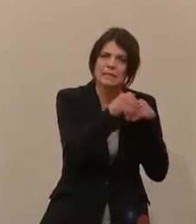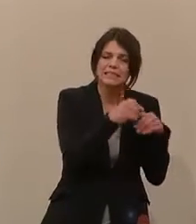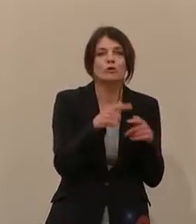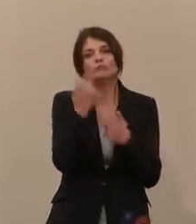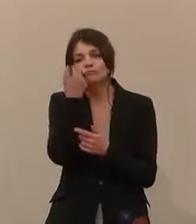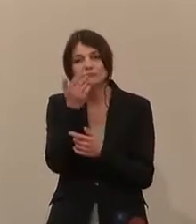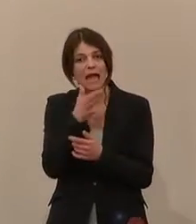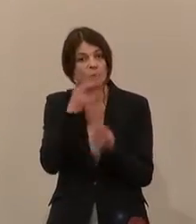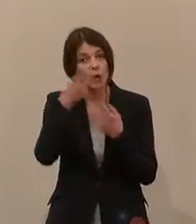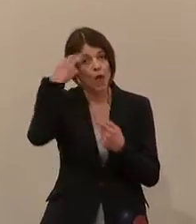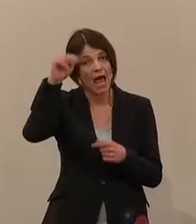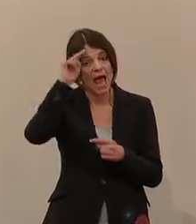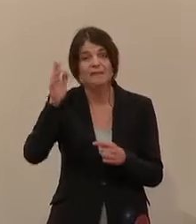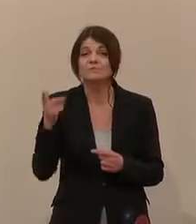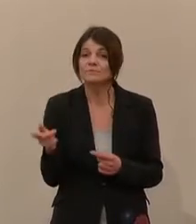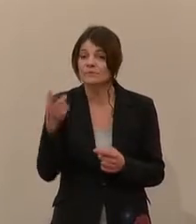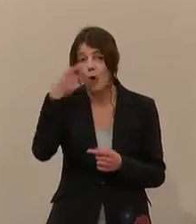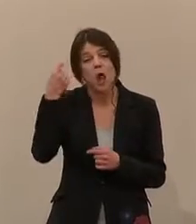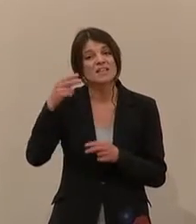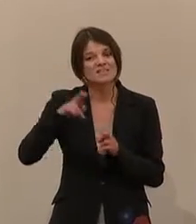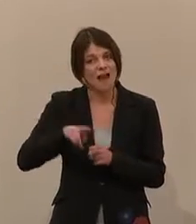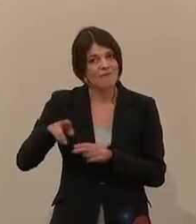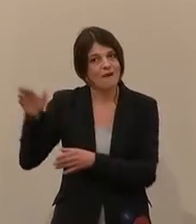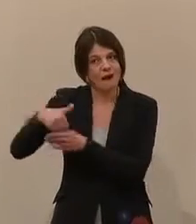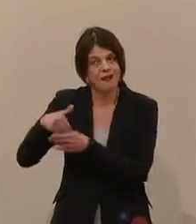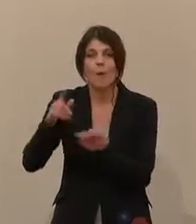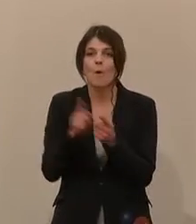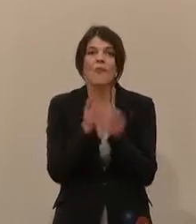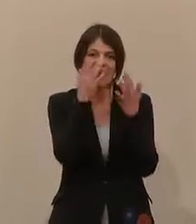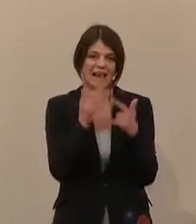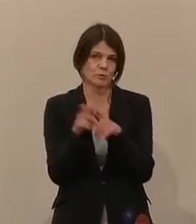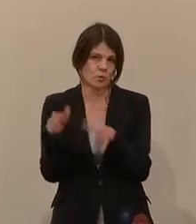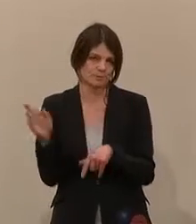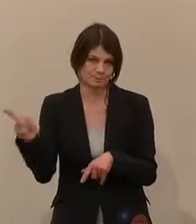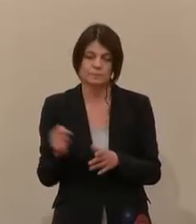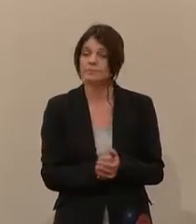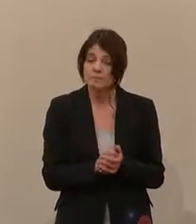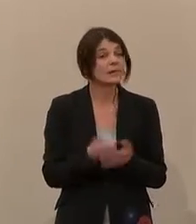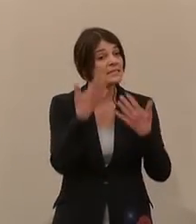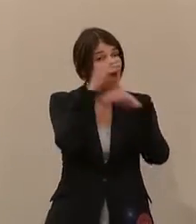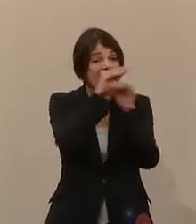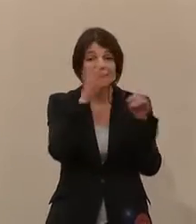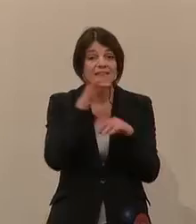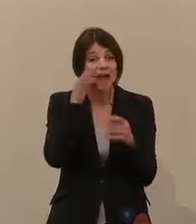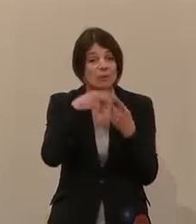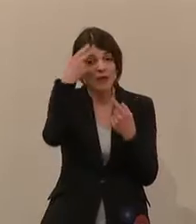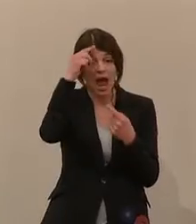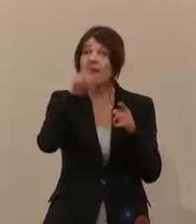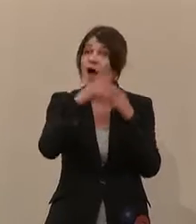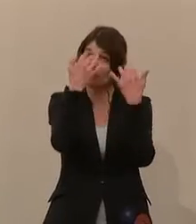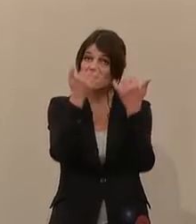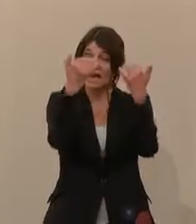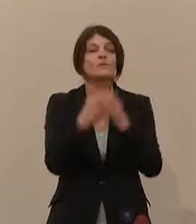werte Damen und Herren von Volksanwaltschaft und Rechnungshof. Sehr geehrte Damen und Herren, natürlich auch auf der